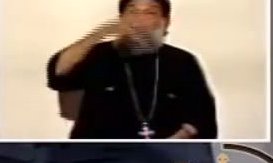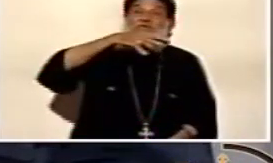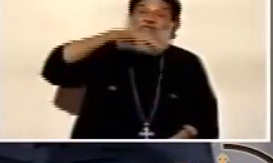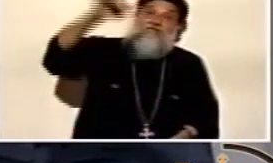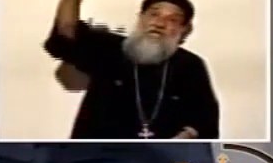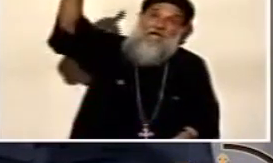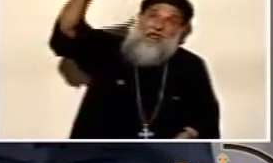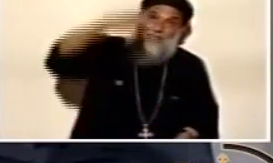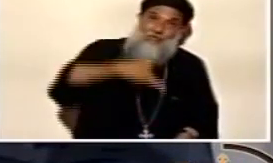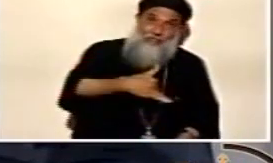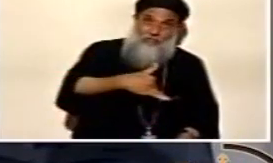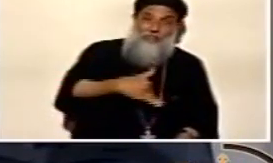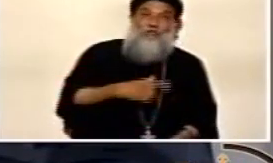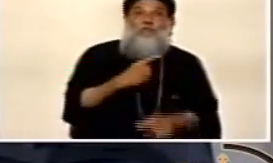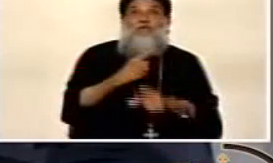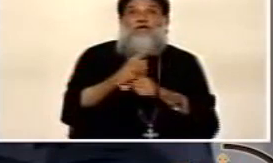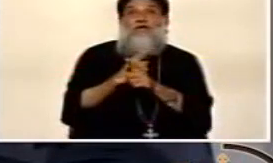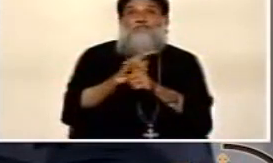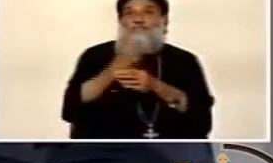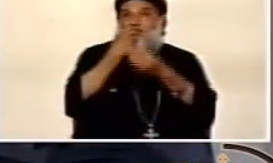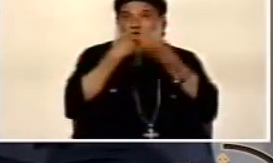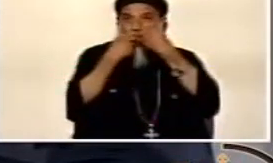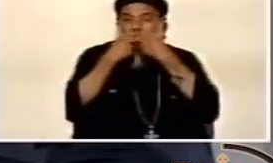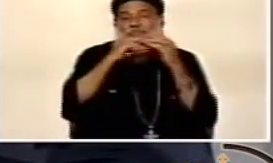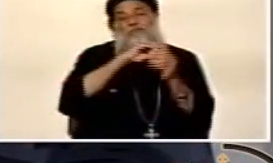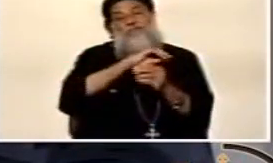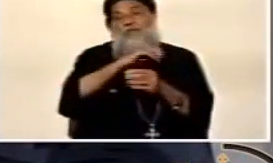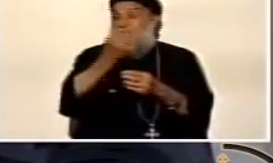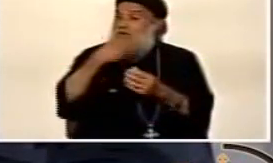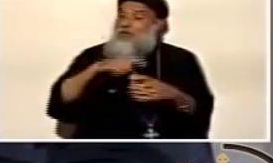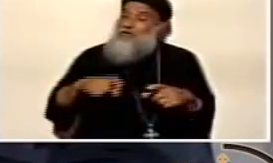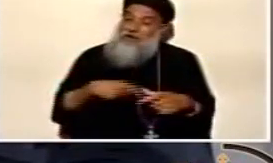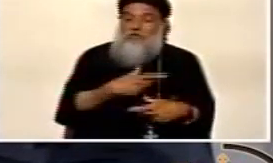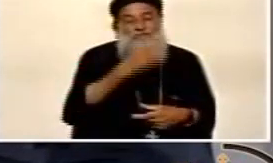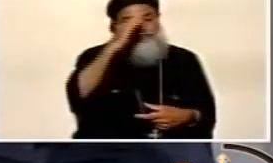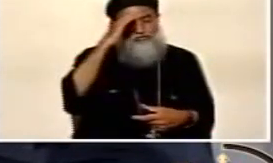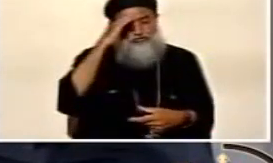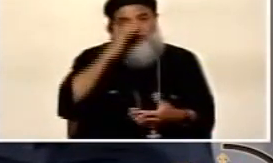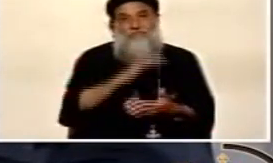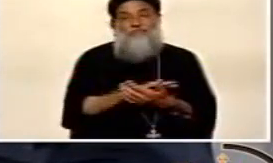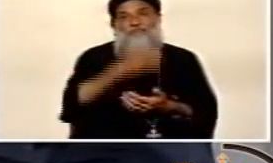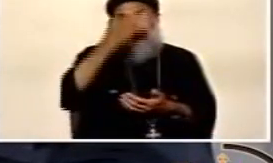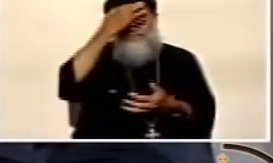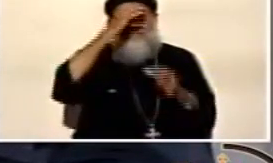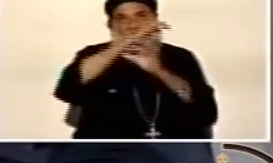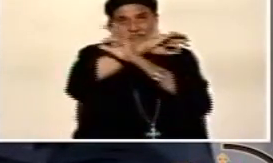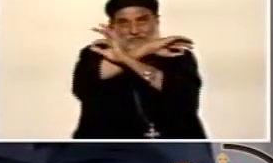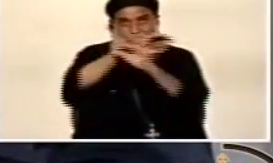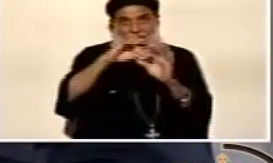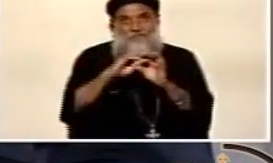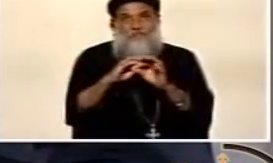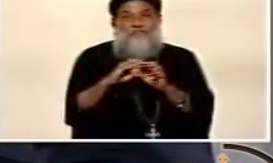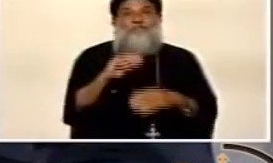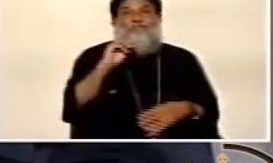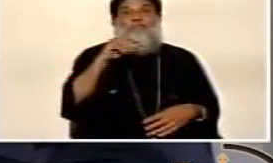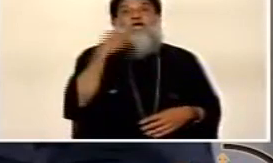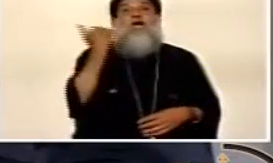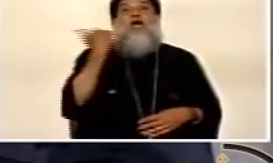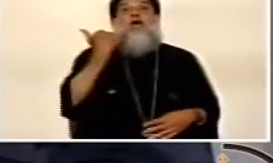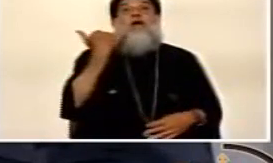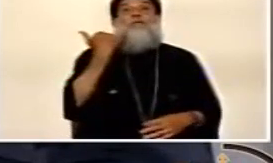دخلتموها قبلكم فقولوا مما يقدم لكم، واشفوا المرضى الذين فيها وقولوا لهم: قد